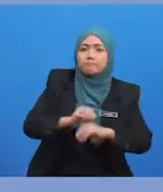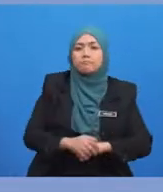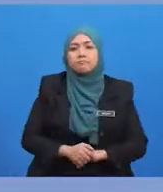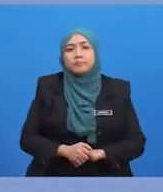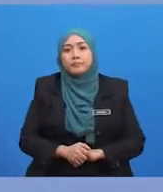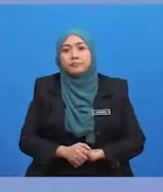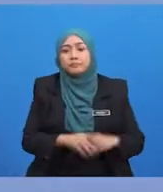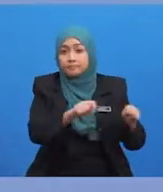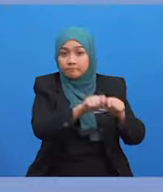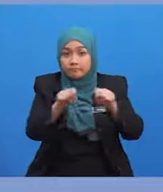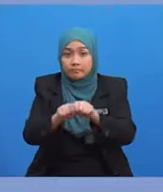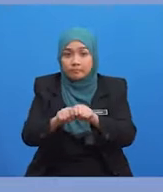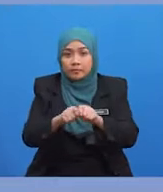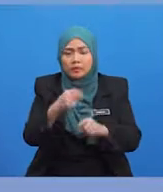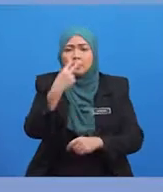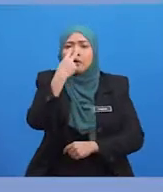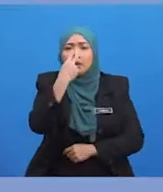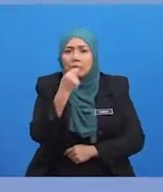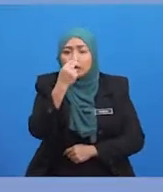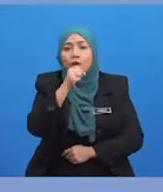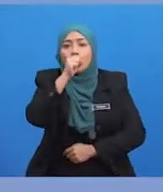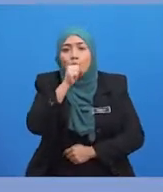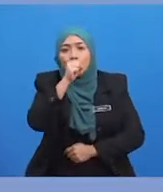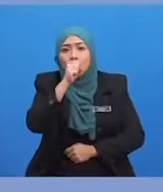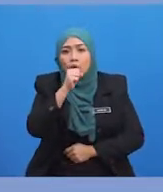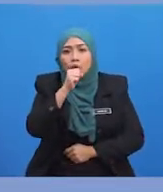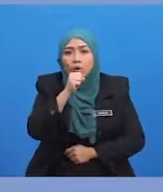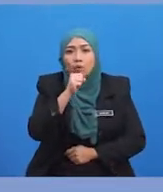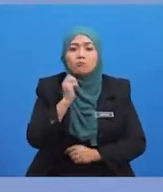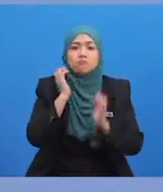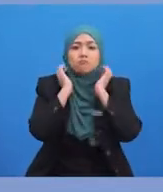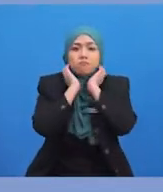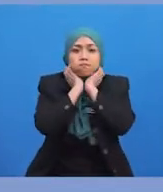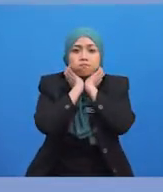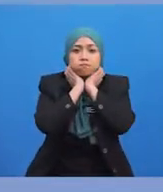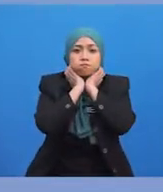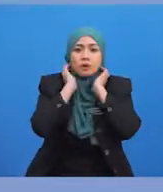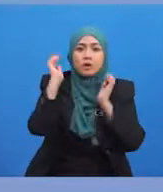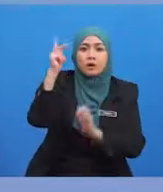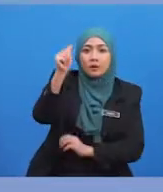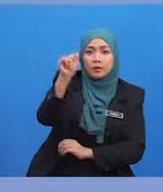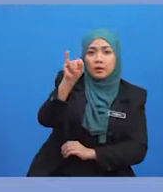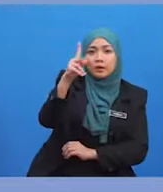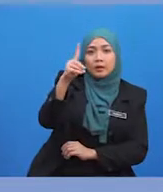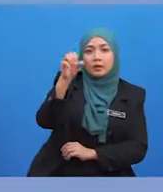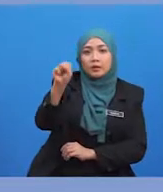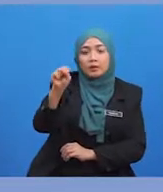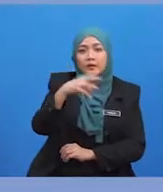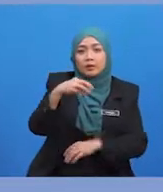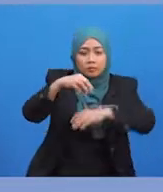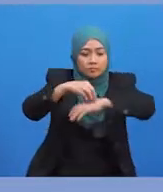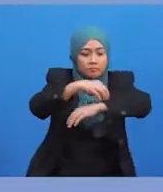seperti selsema, batuk, beguk, AIDS, denggi dan demam